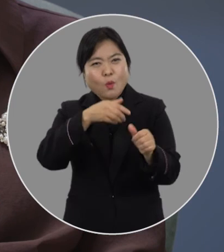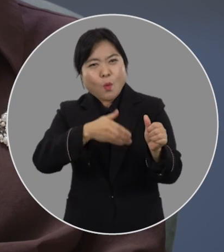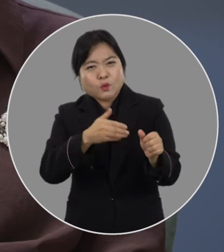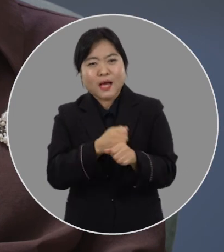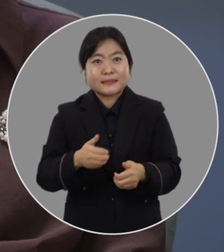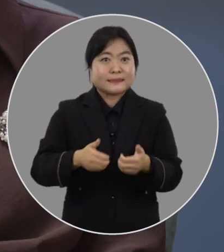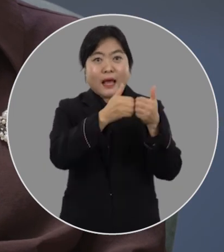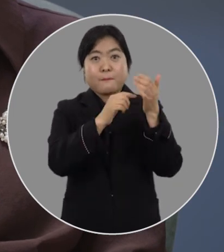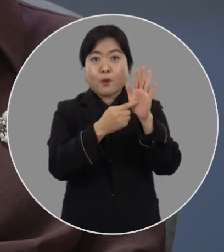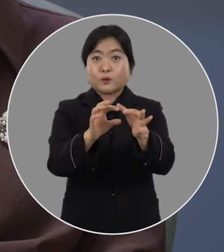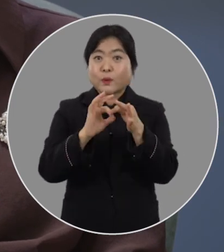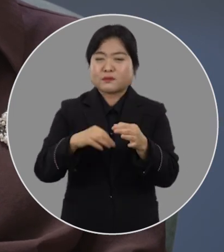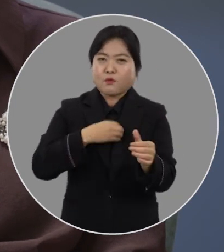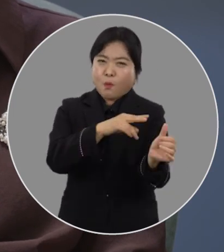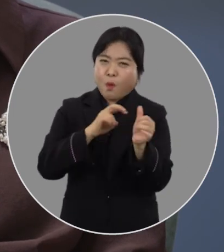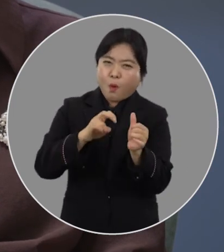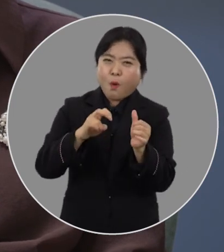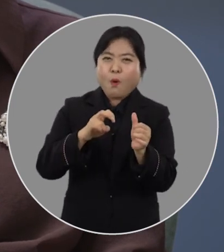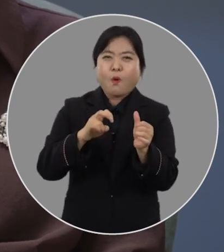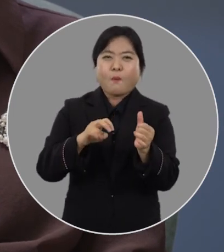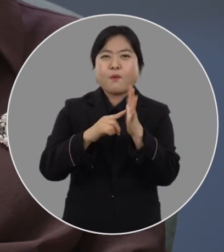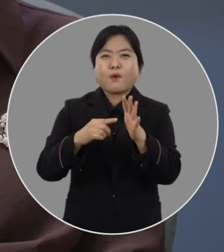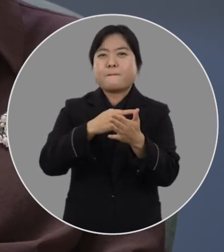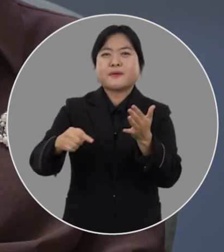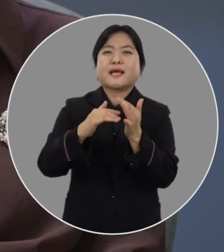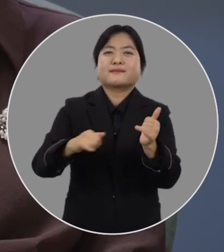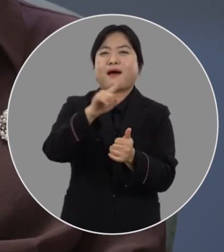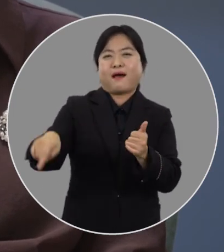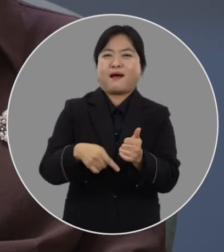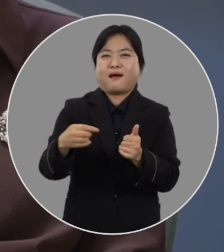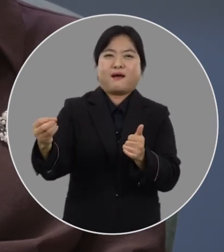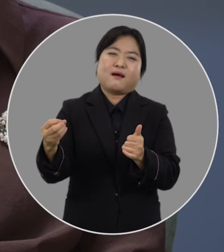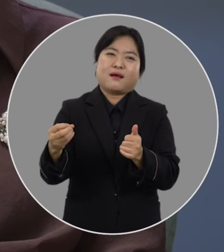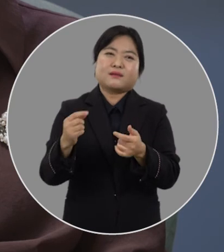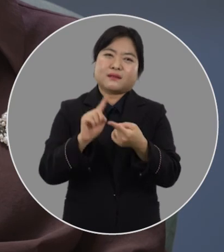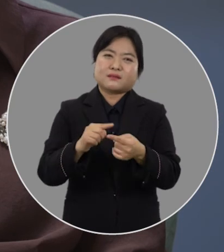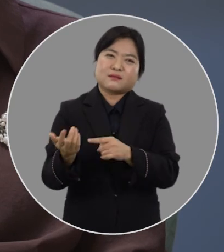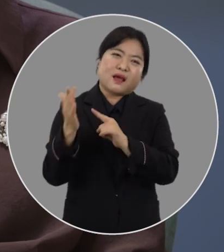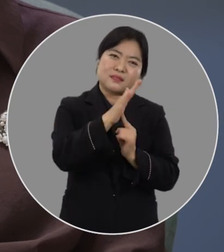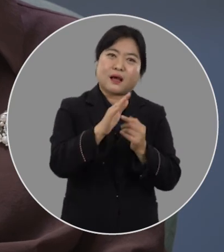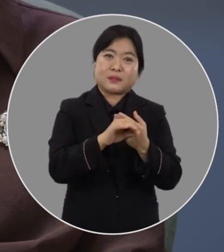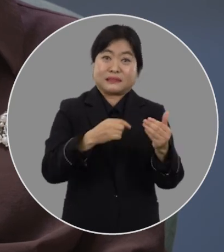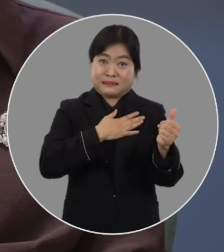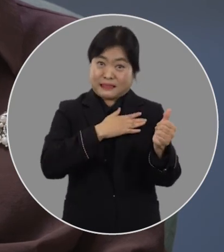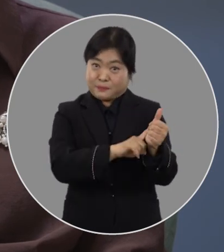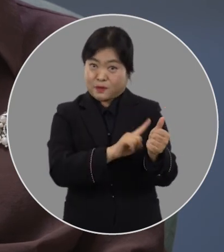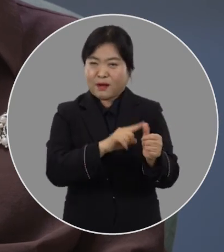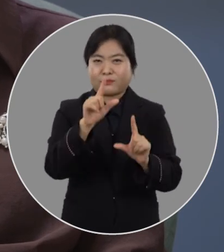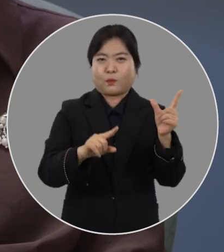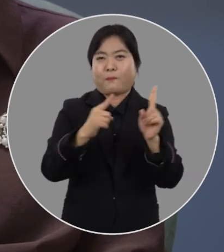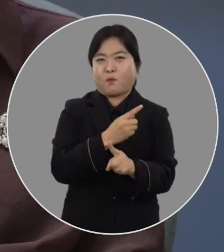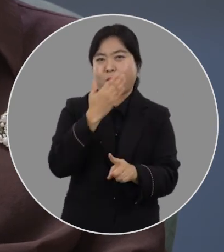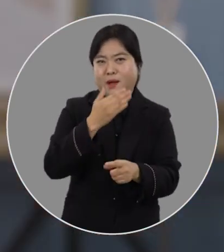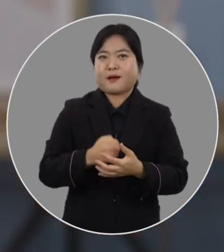표현을 통해서 혐오 표현 피해자의 목소리를 들려주는 것을 통해서 그 사람의 감정과 태도를 바꿀 수도 있다는